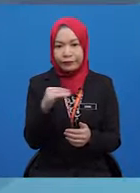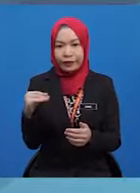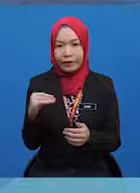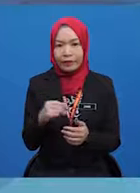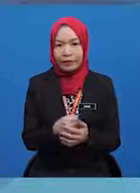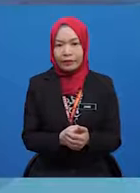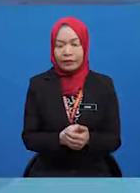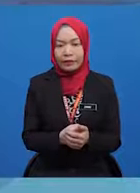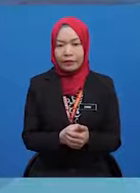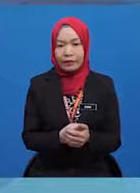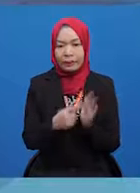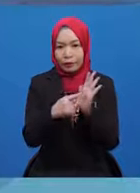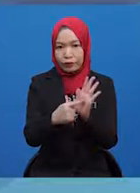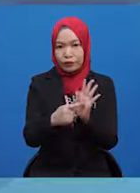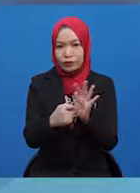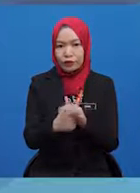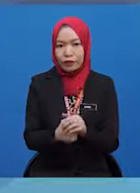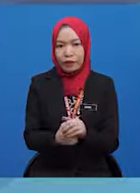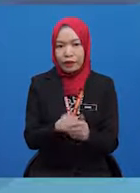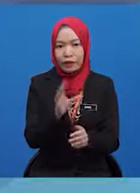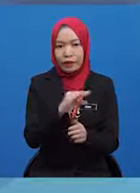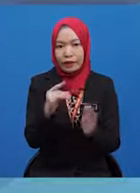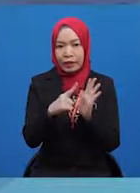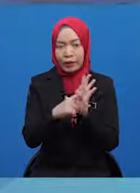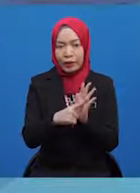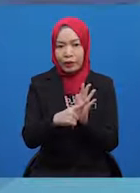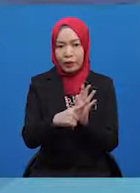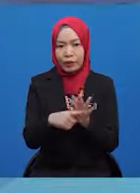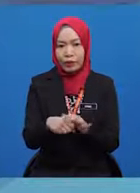representasi dan logo simbol.